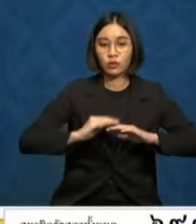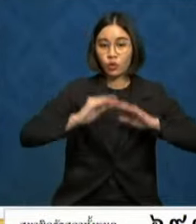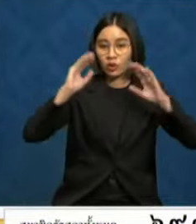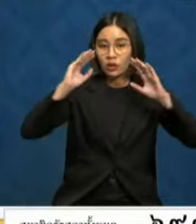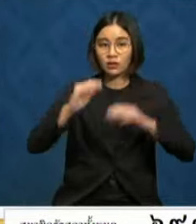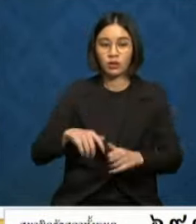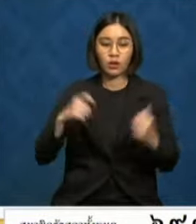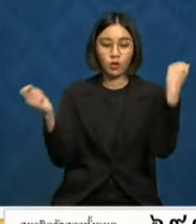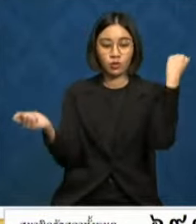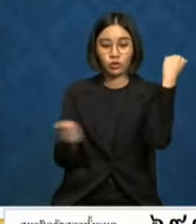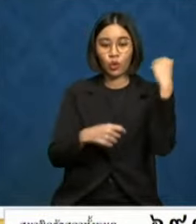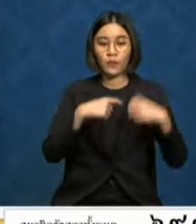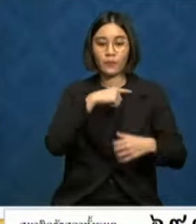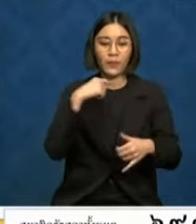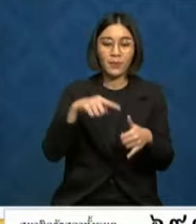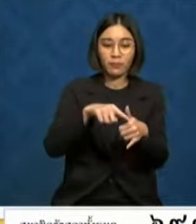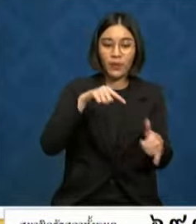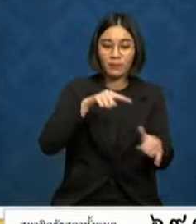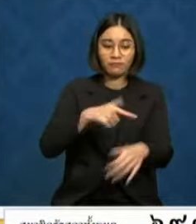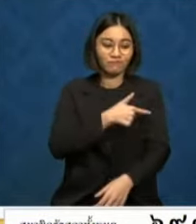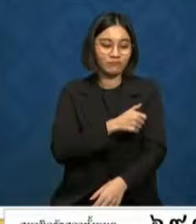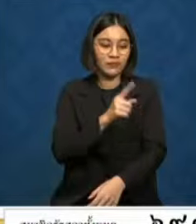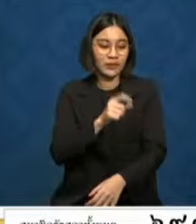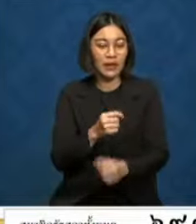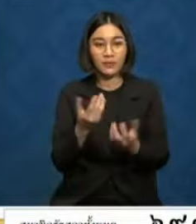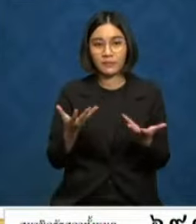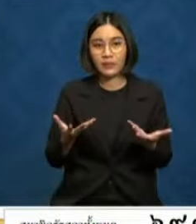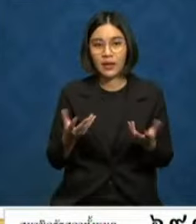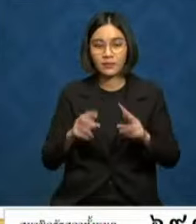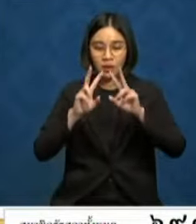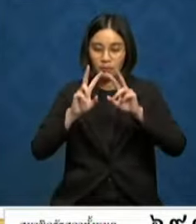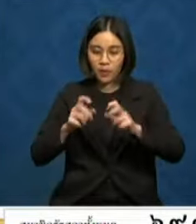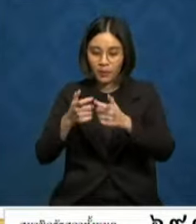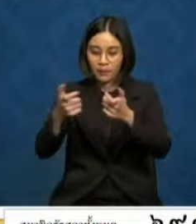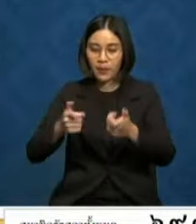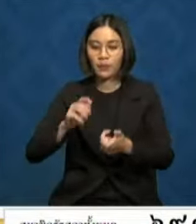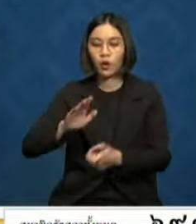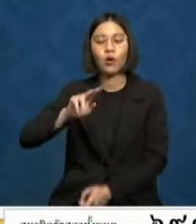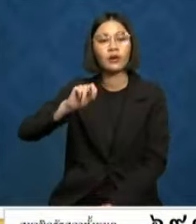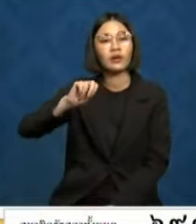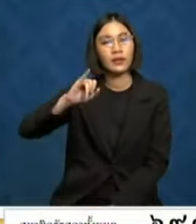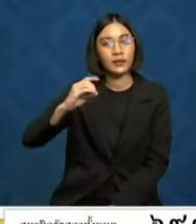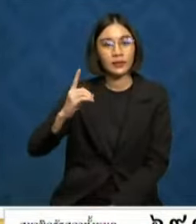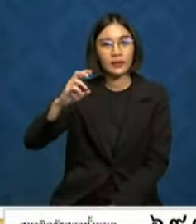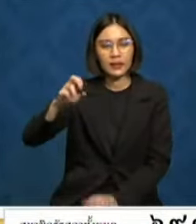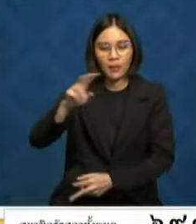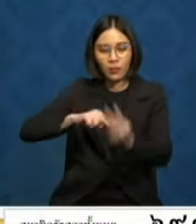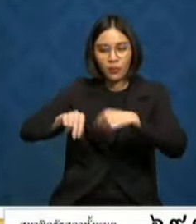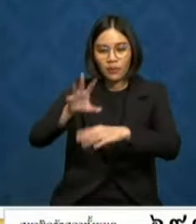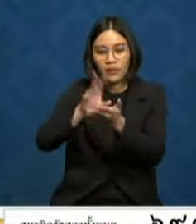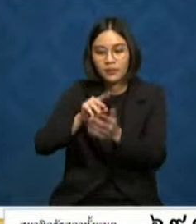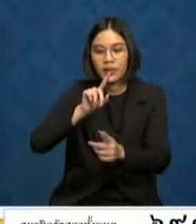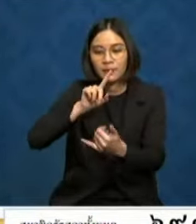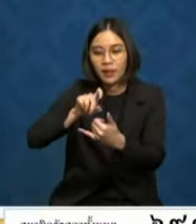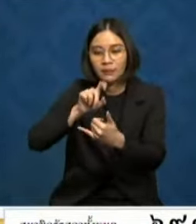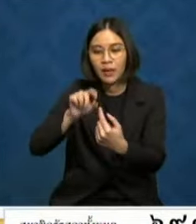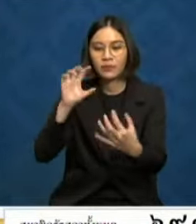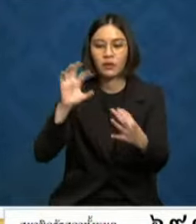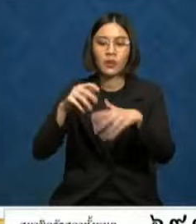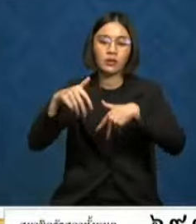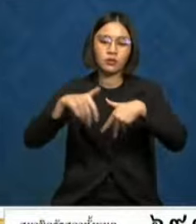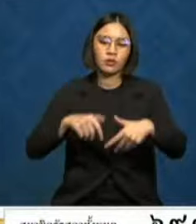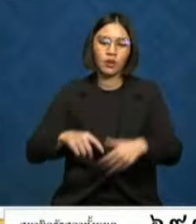ษประหารชีวิตนะครับมีผลการวิจัยที่น่าสนใจจากนิราโพนะครับสำรวจความคิดเห็นของประชาชนเรื่องโทษประห